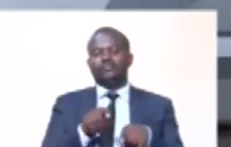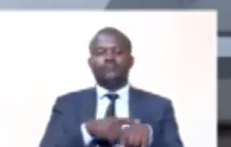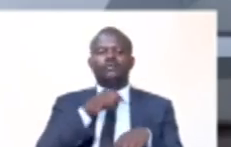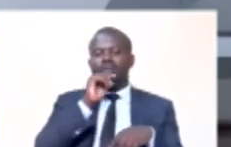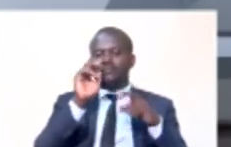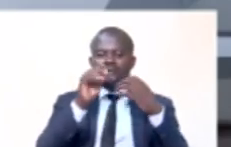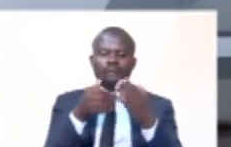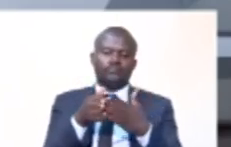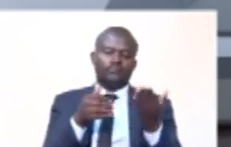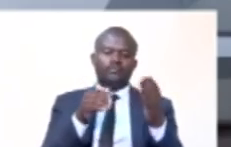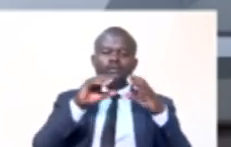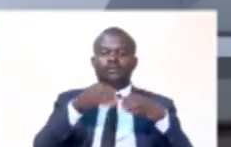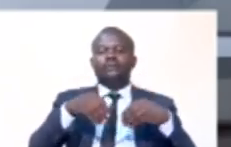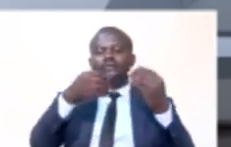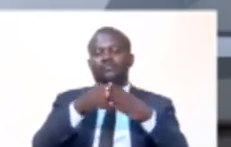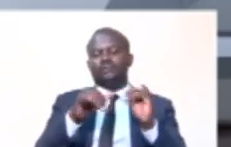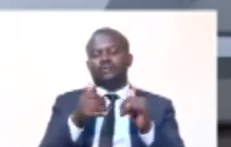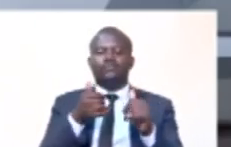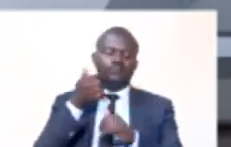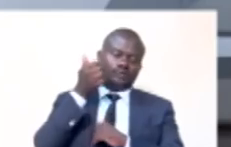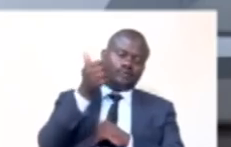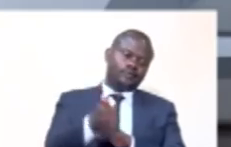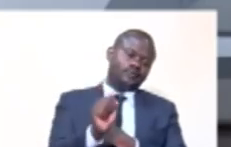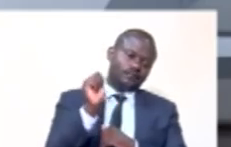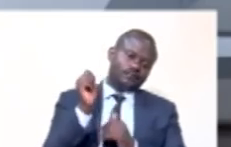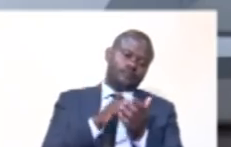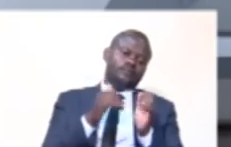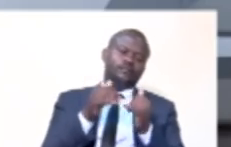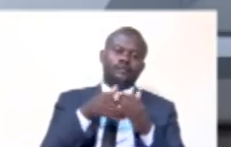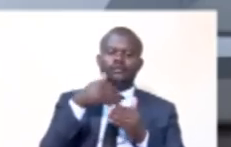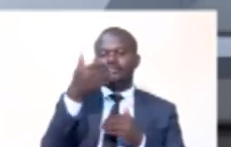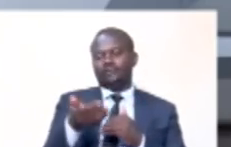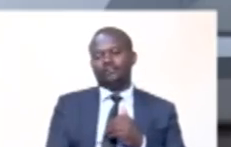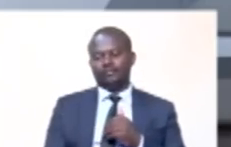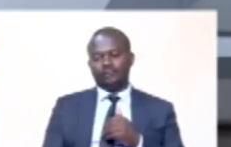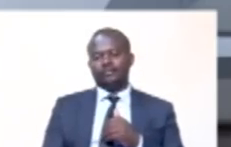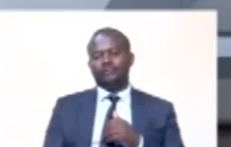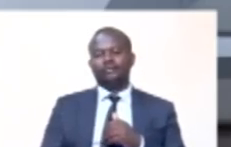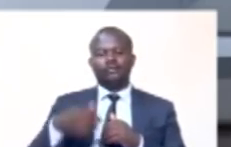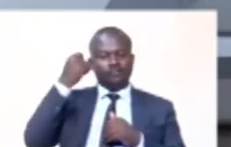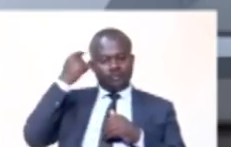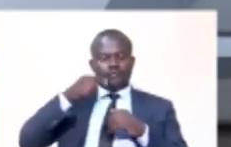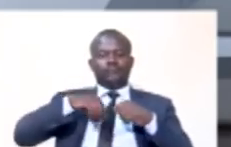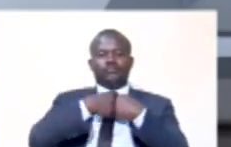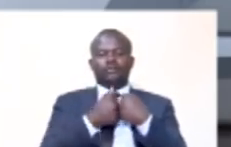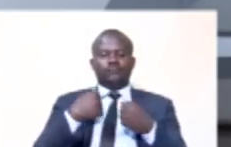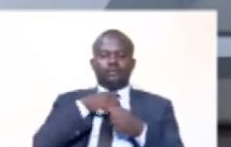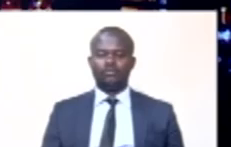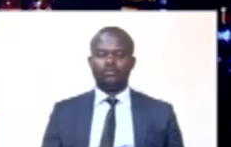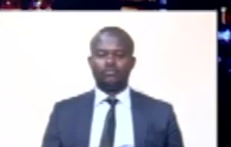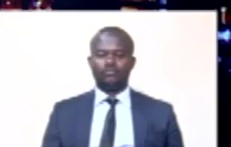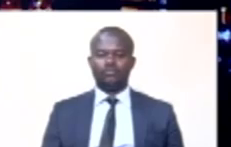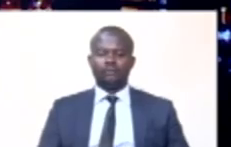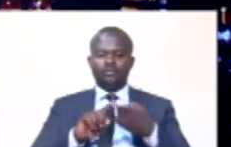biti amakipe yatanze abakinnyi niyo azongera gukina nyuma yaho. So izo rero polemike zavuka nyuma nizo twashatse kugira ngo